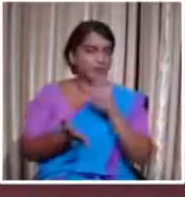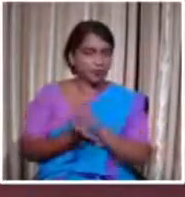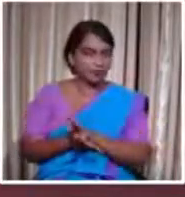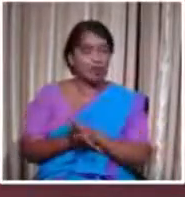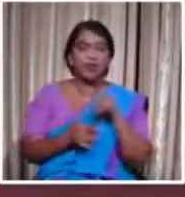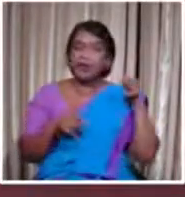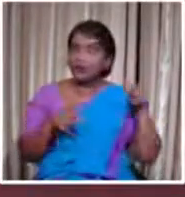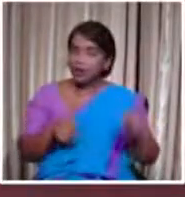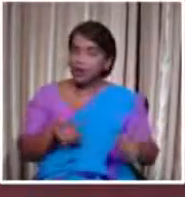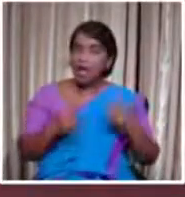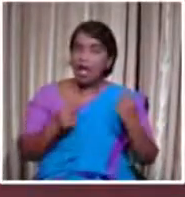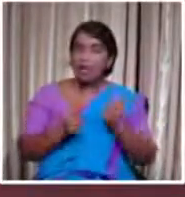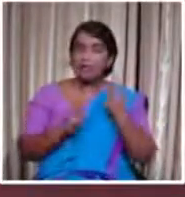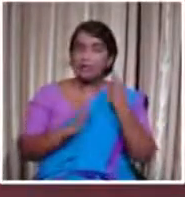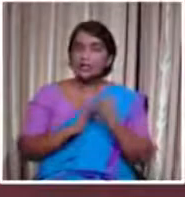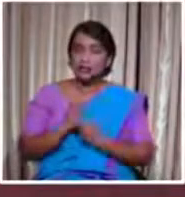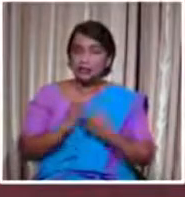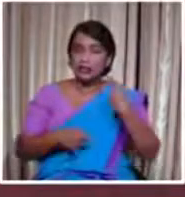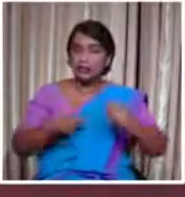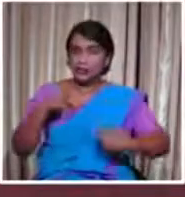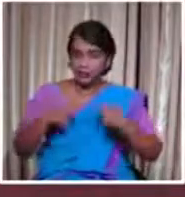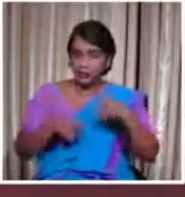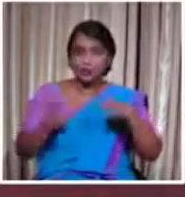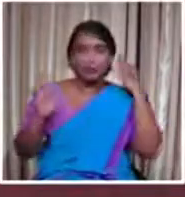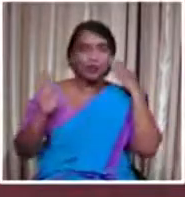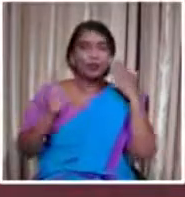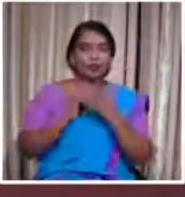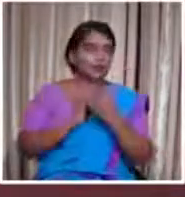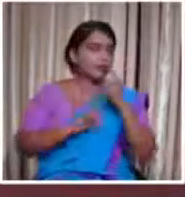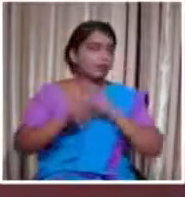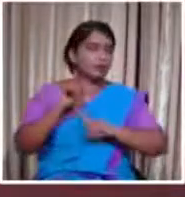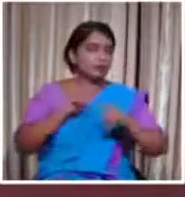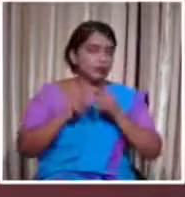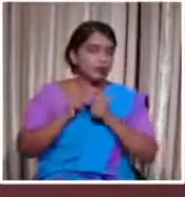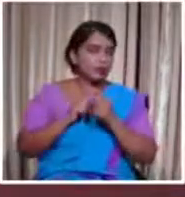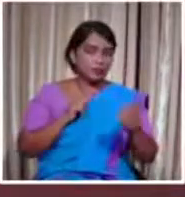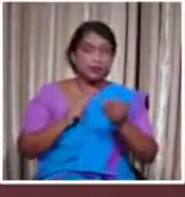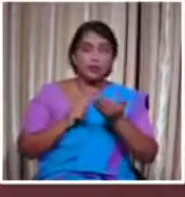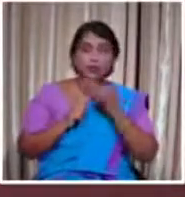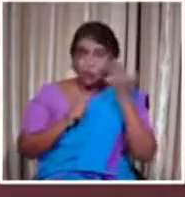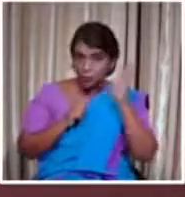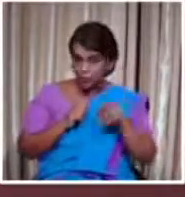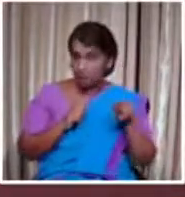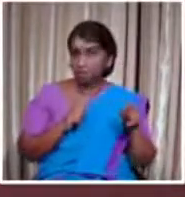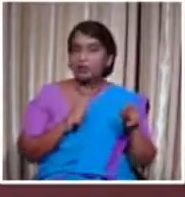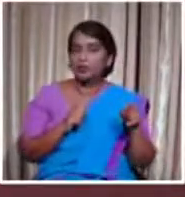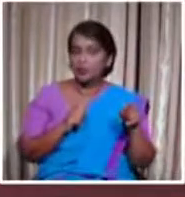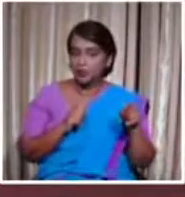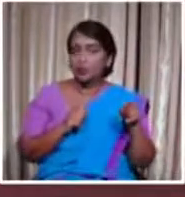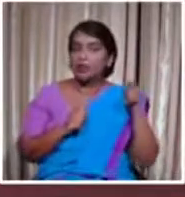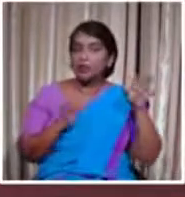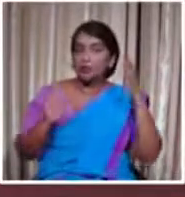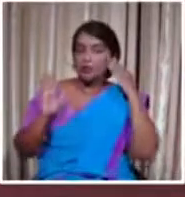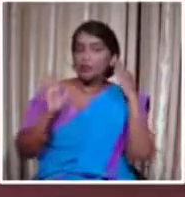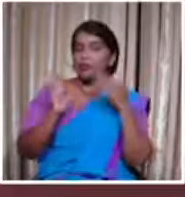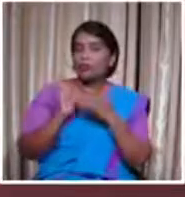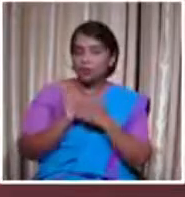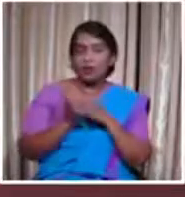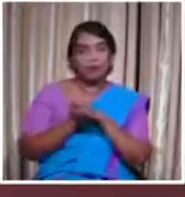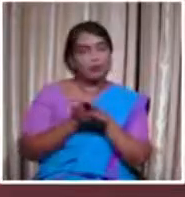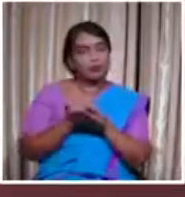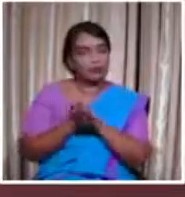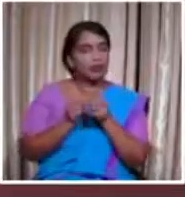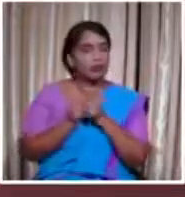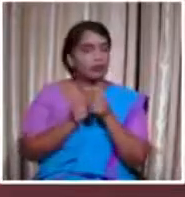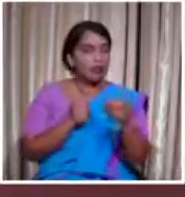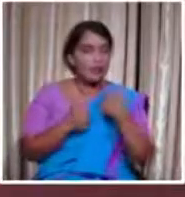අද හදිසි නීති විවාදයේ තුලදී මේ සම්බන්ධයෙන් සාකච්ඡා කරන්න හැකියාවක් තියෙන නිසා ඒ පිළිබඳව පැහැදිලි කිරීමක්